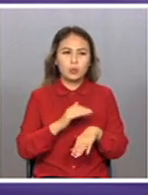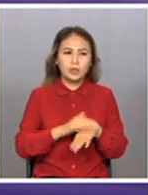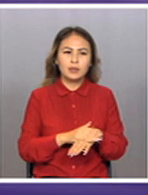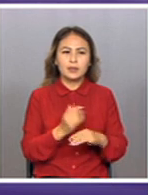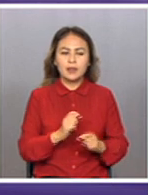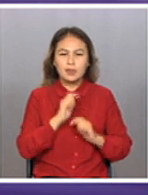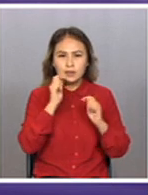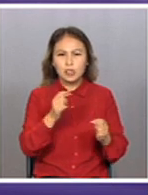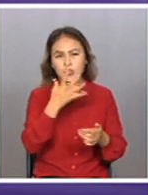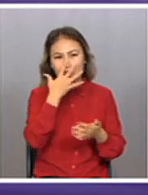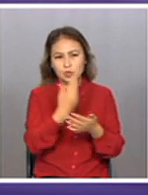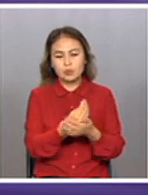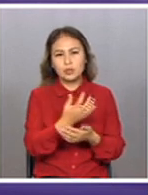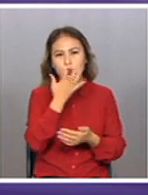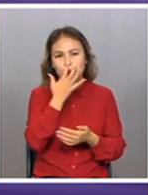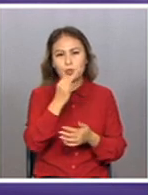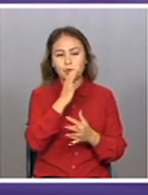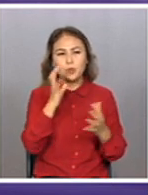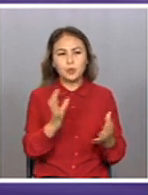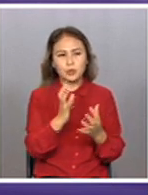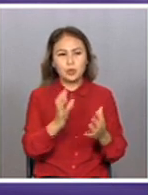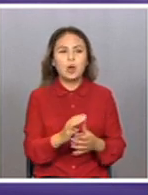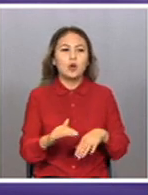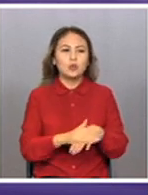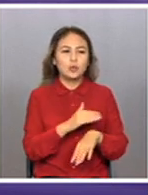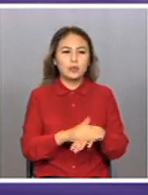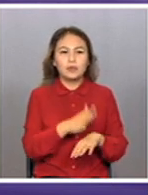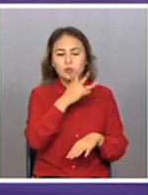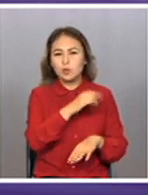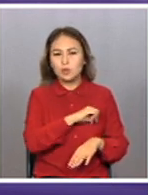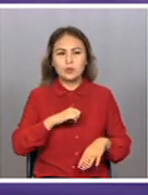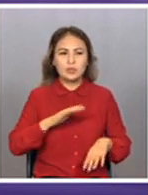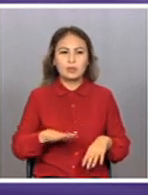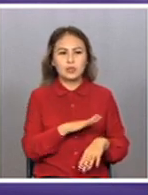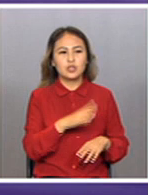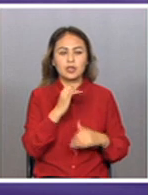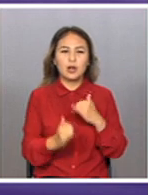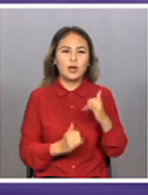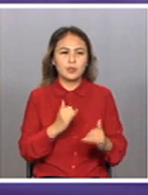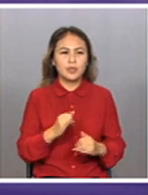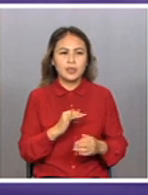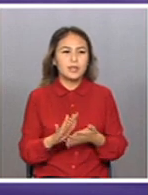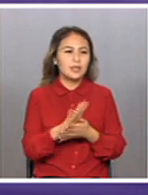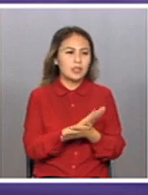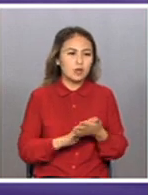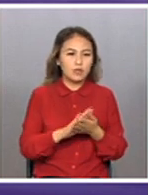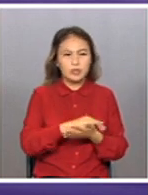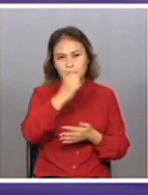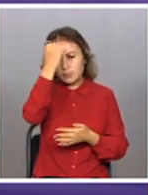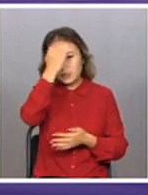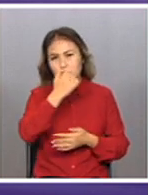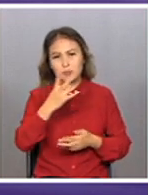Добрые дарят тепло и уют. Добрые в ногу со слабым шагают. И